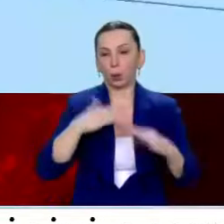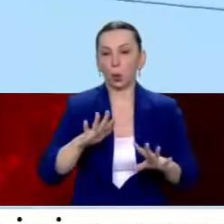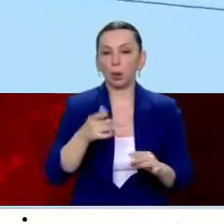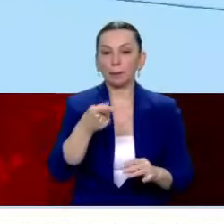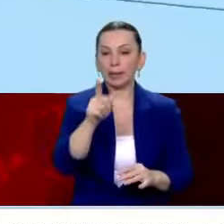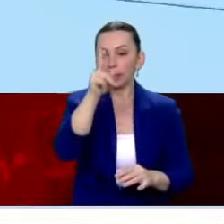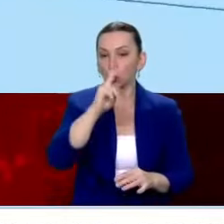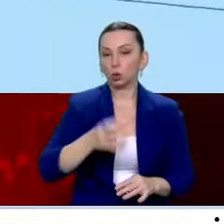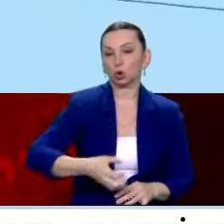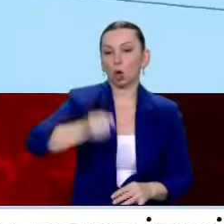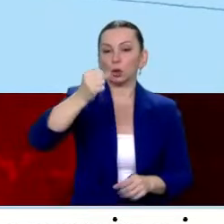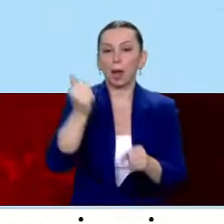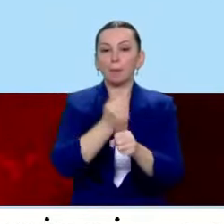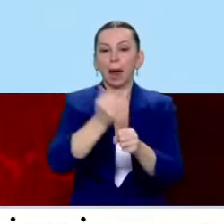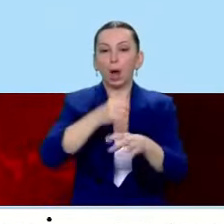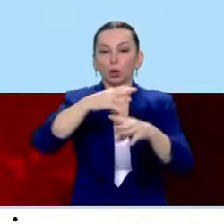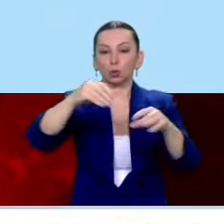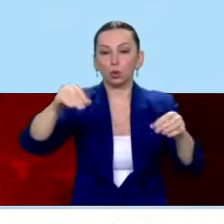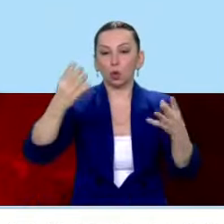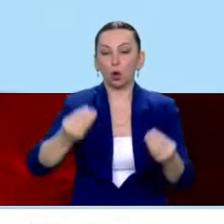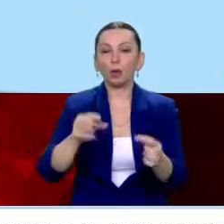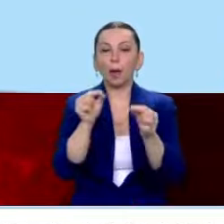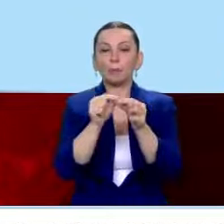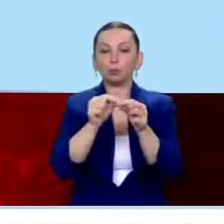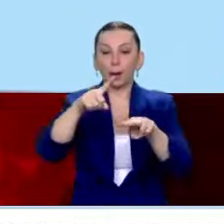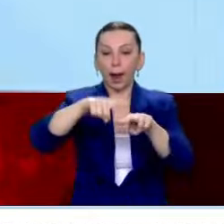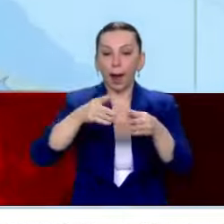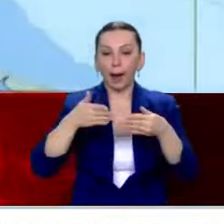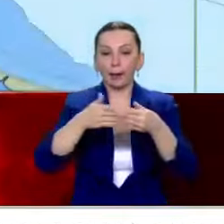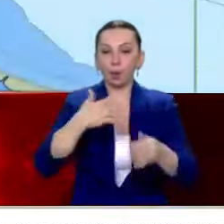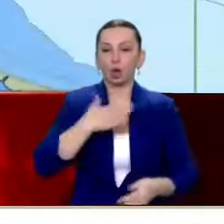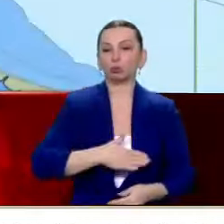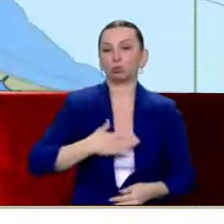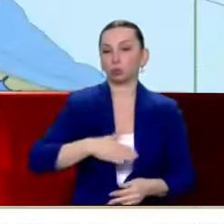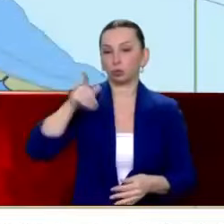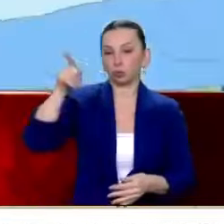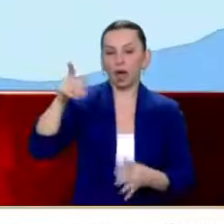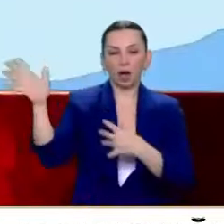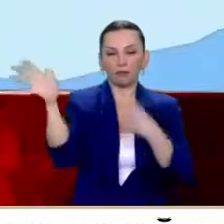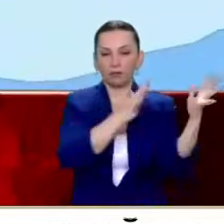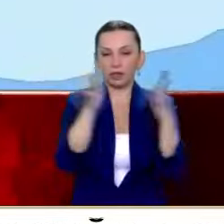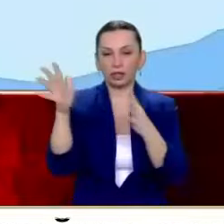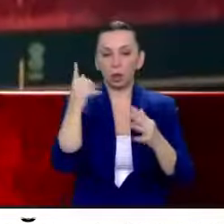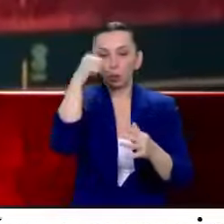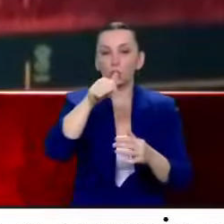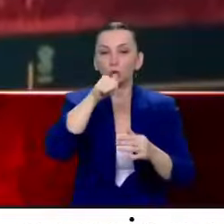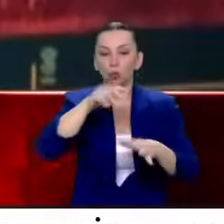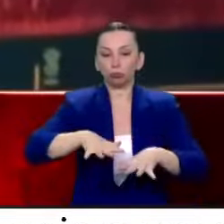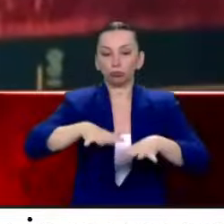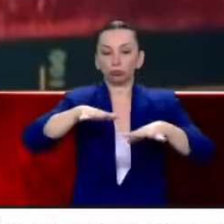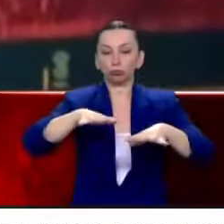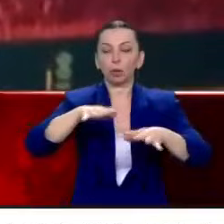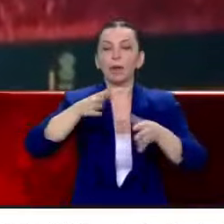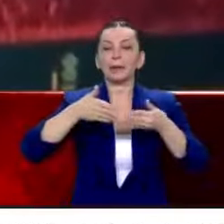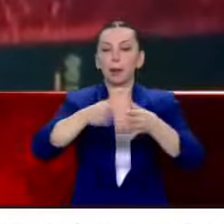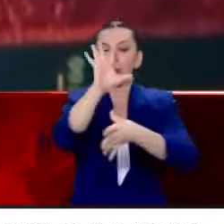1200 ton mermer tozu yüklü Batuhan A gemisi Bursa Karacabey açıklarında fırtına nedeniyle su alıp batmıştı. Enkazı 51